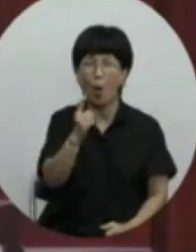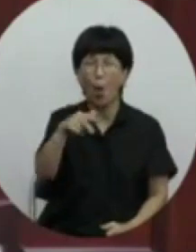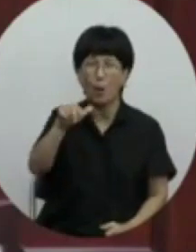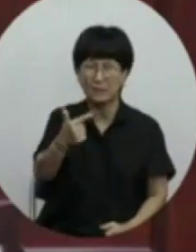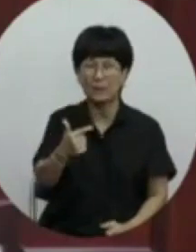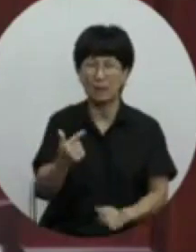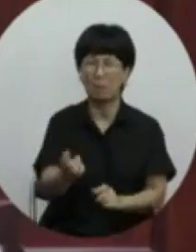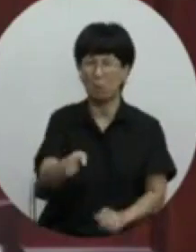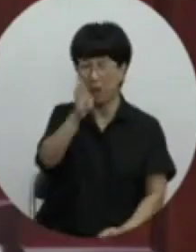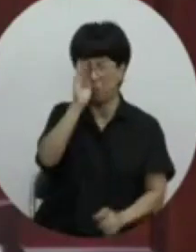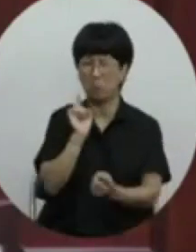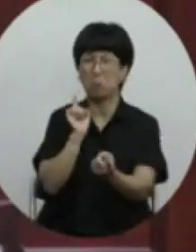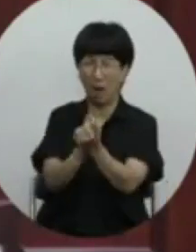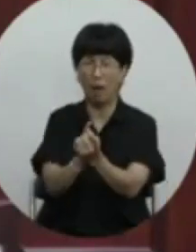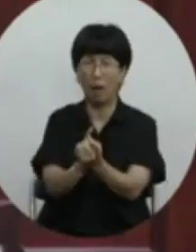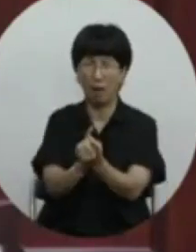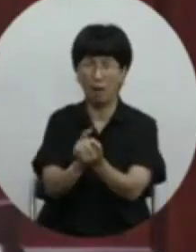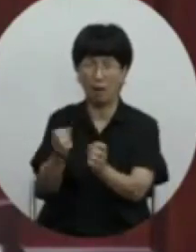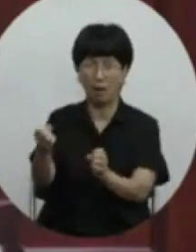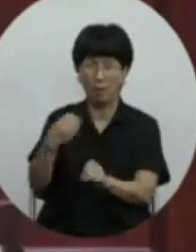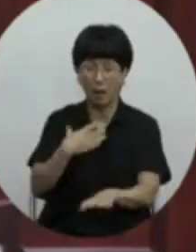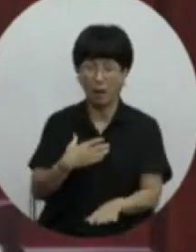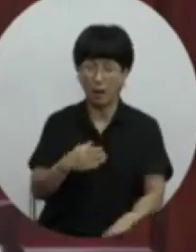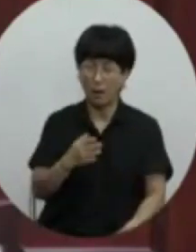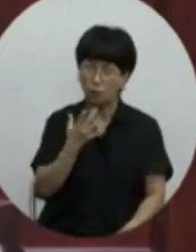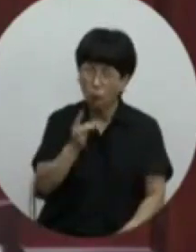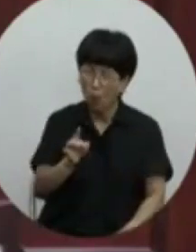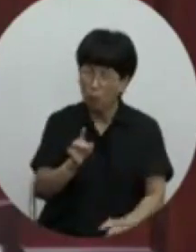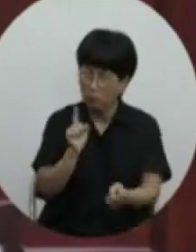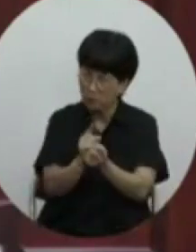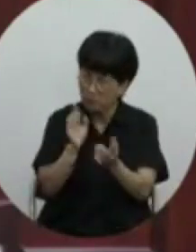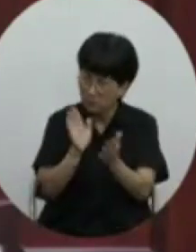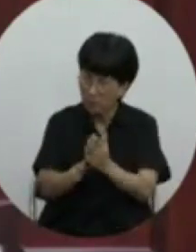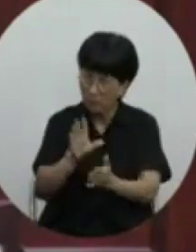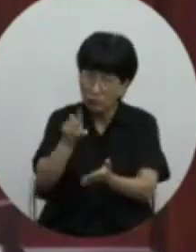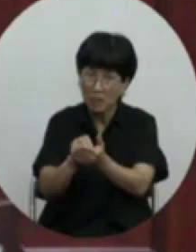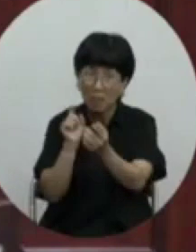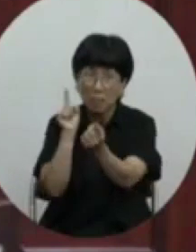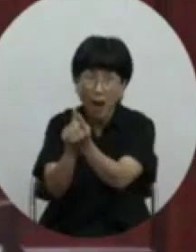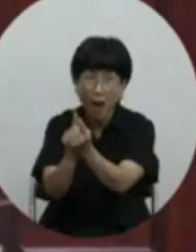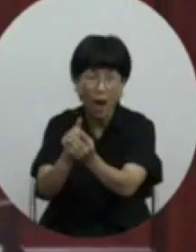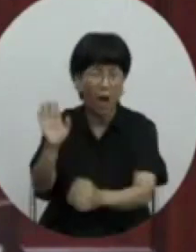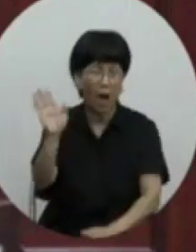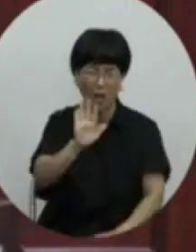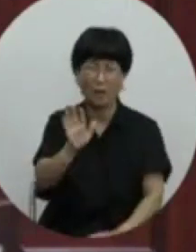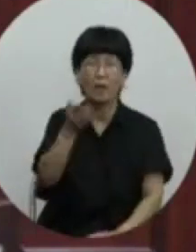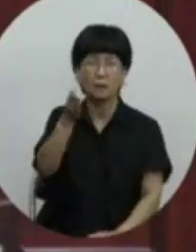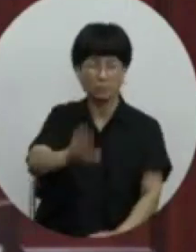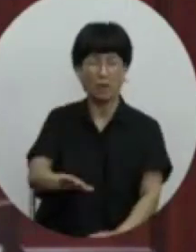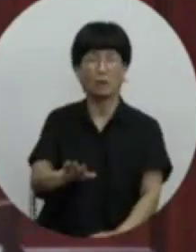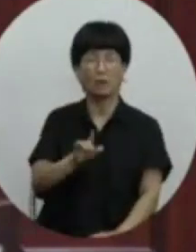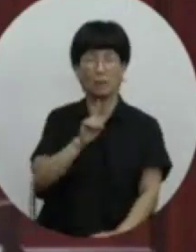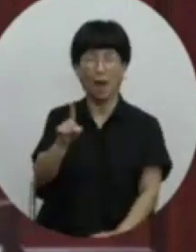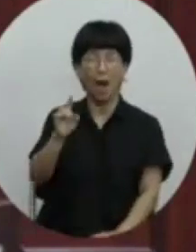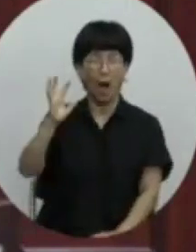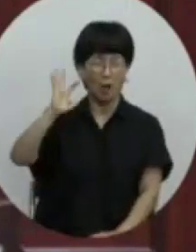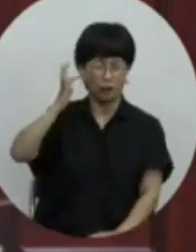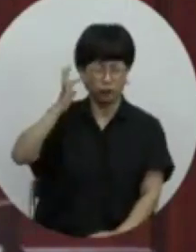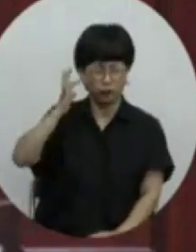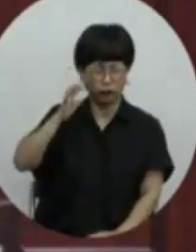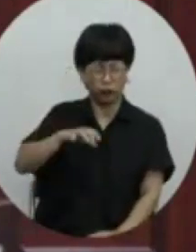합니다. 물론 직접적인 영향이 아니라고 말할 수도 있겠지만 그 소음과 진동에 시달린